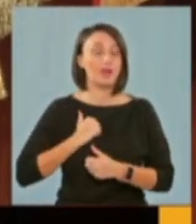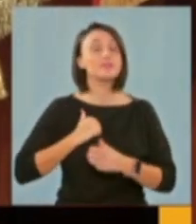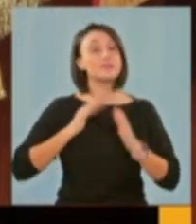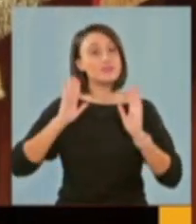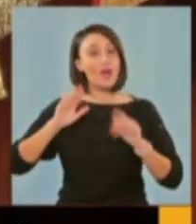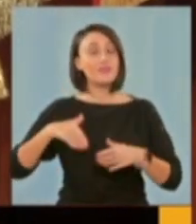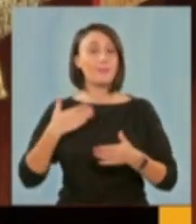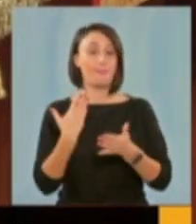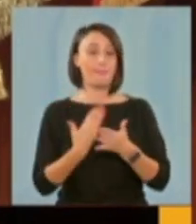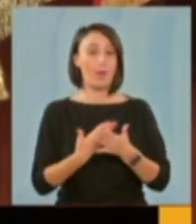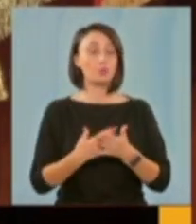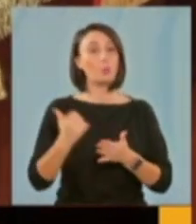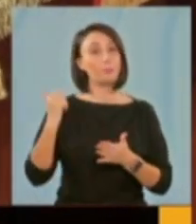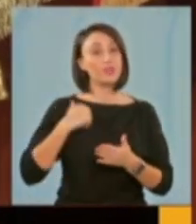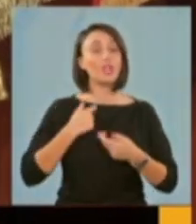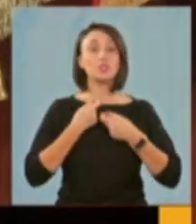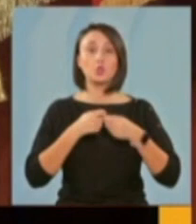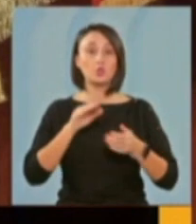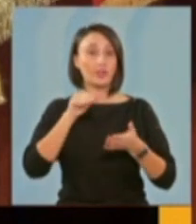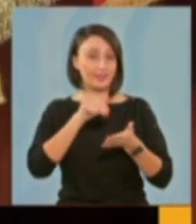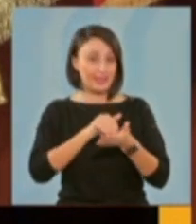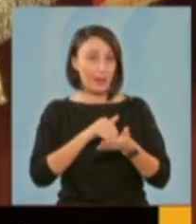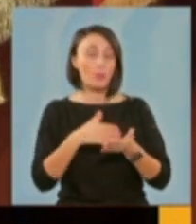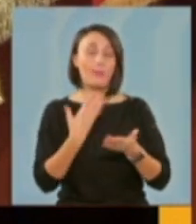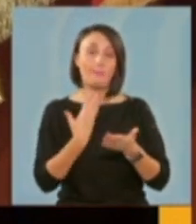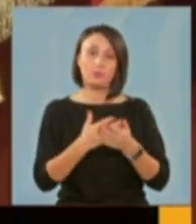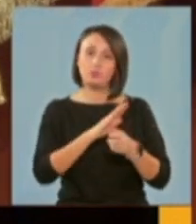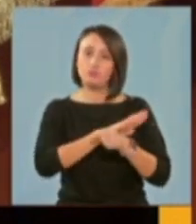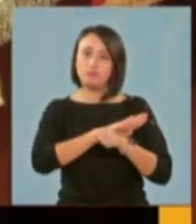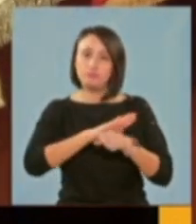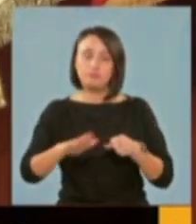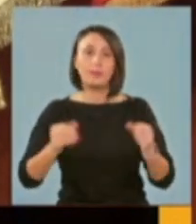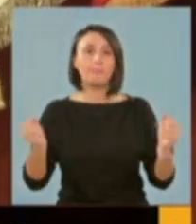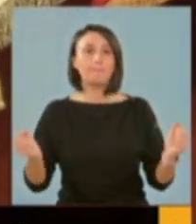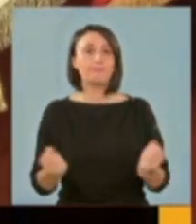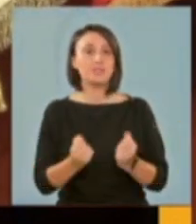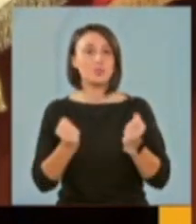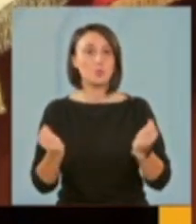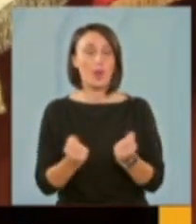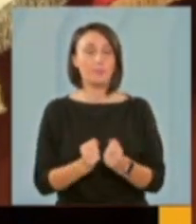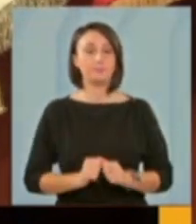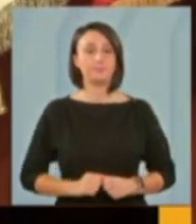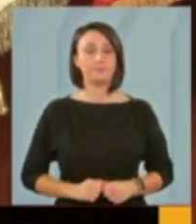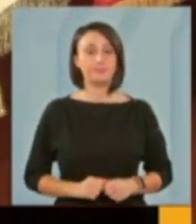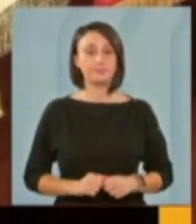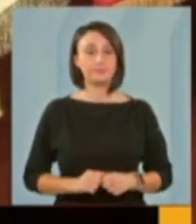pentru militari tot ceea ce au nevoie să poată să-și îndeplinească misiunile.